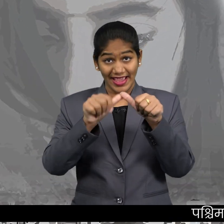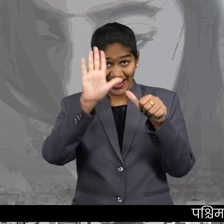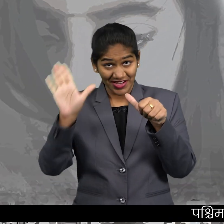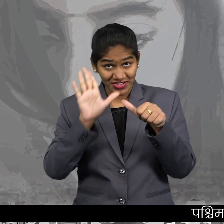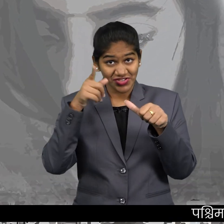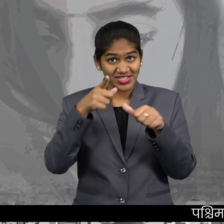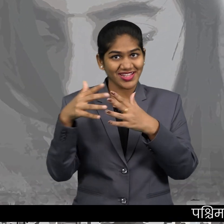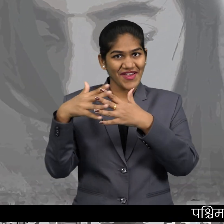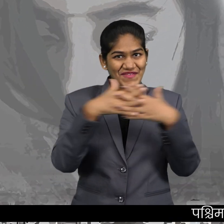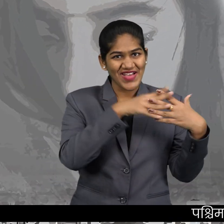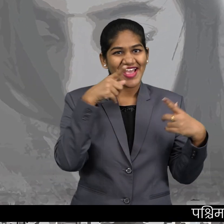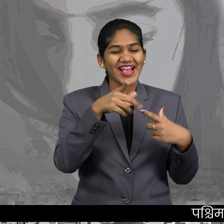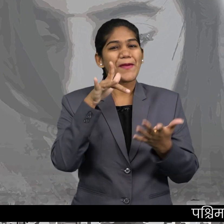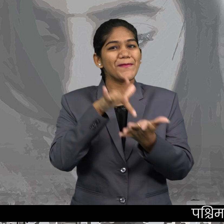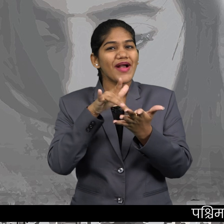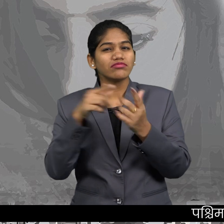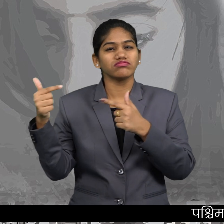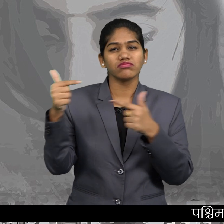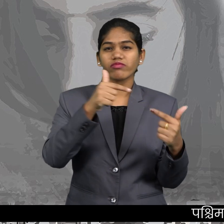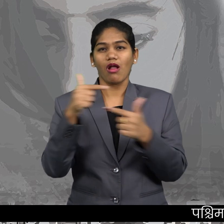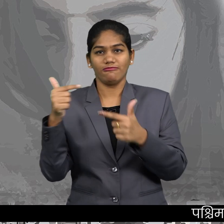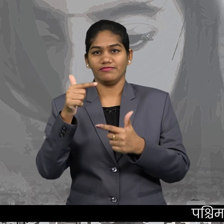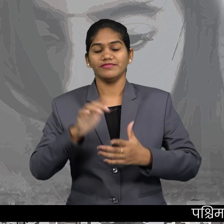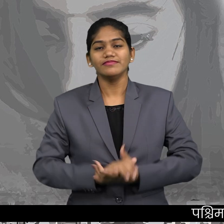पश्चिम आशियाई संघर्ष.